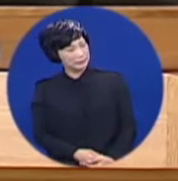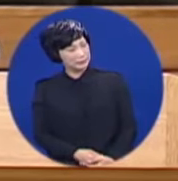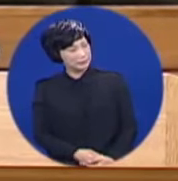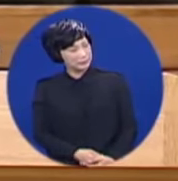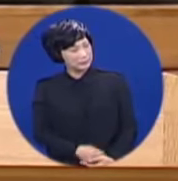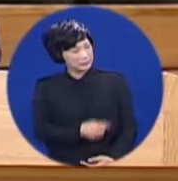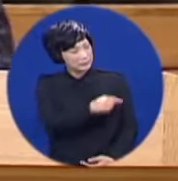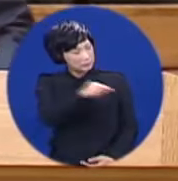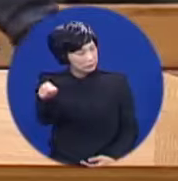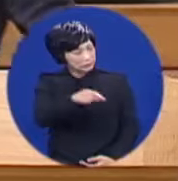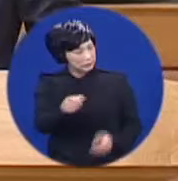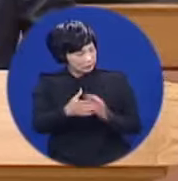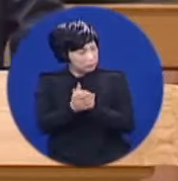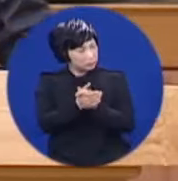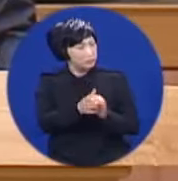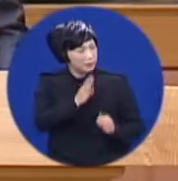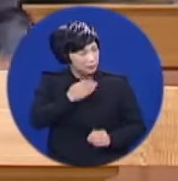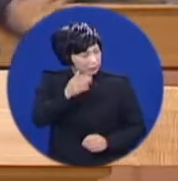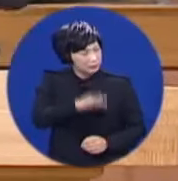너군하고 친구지만